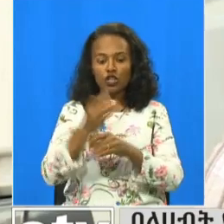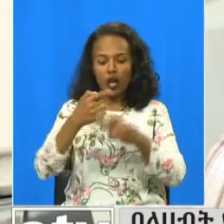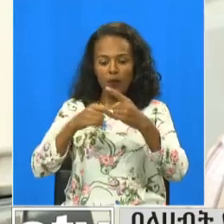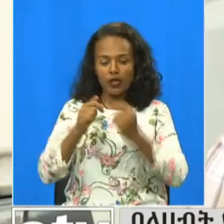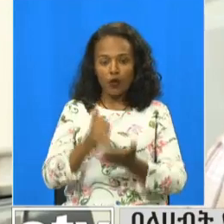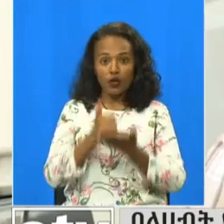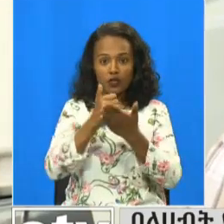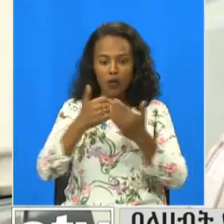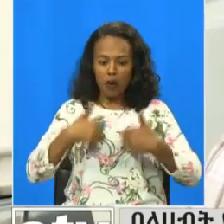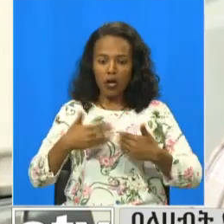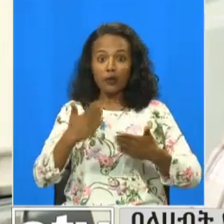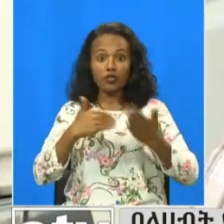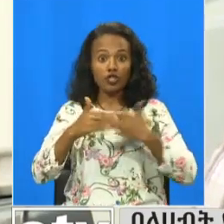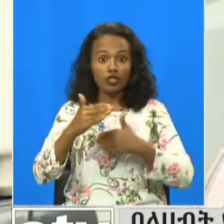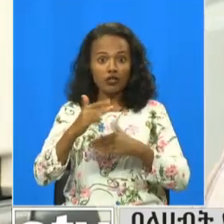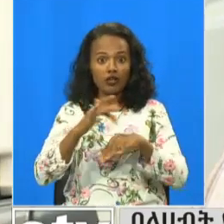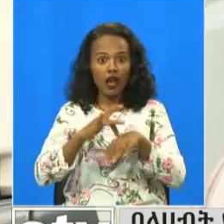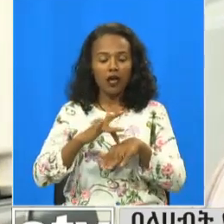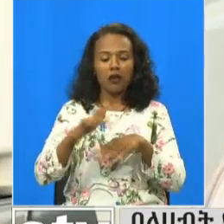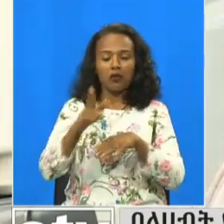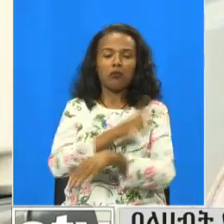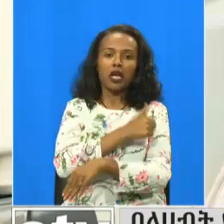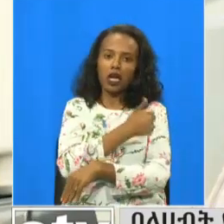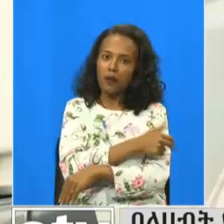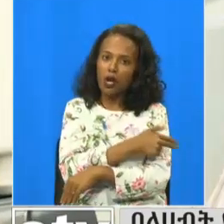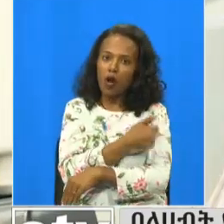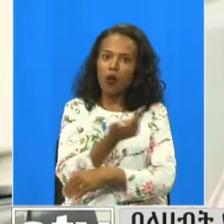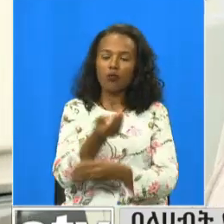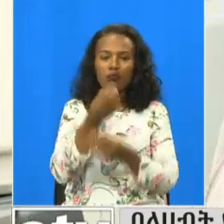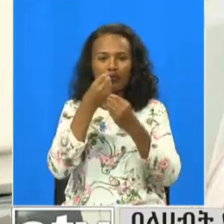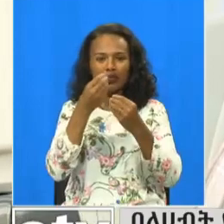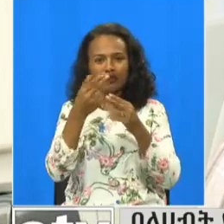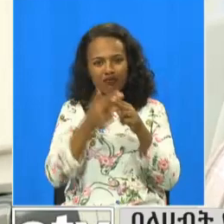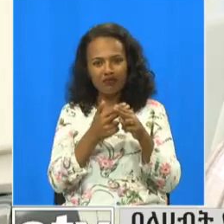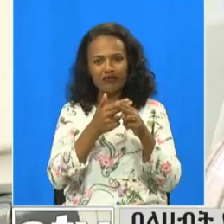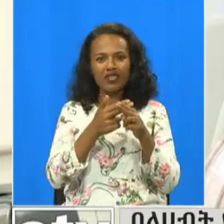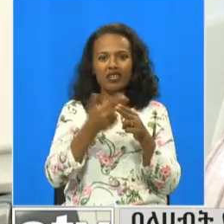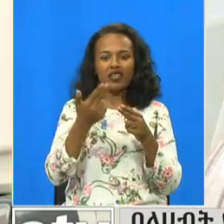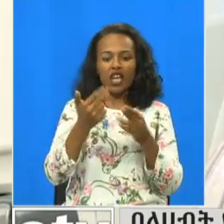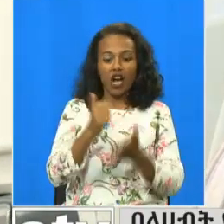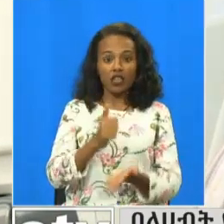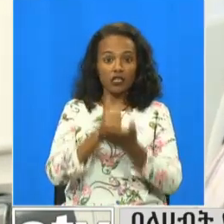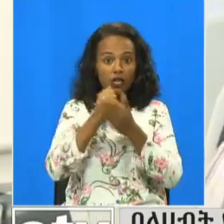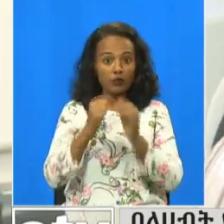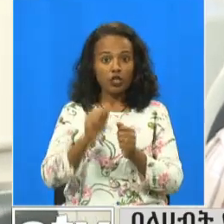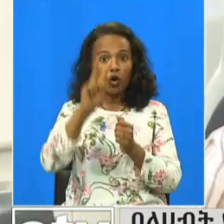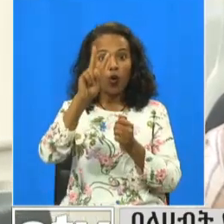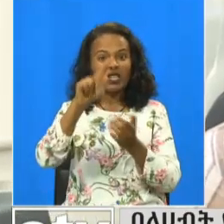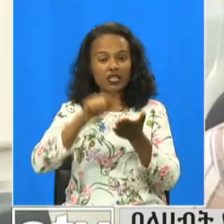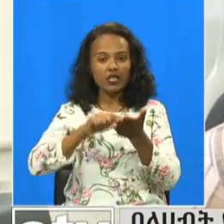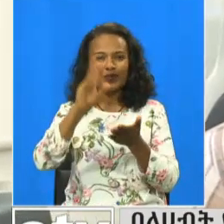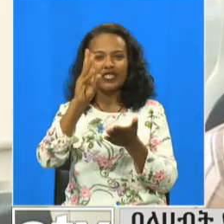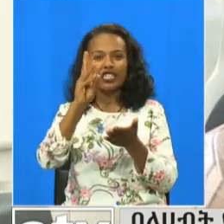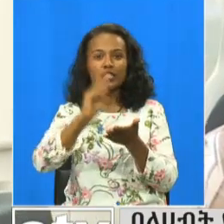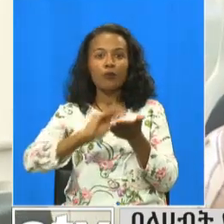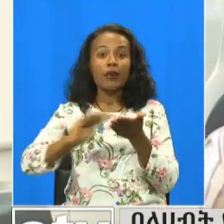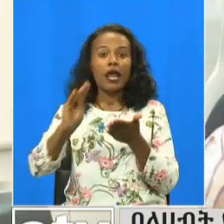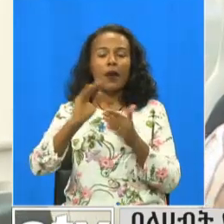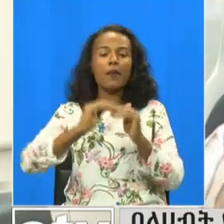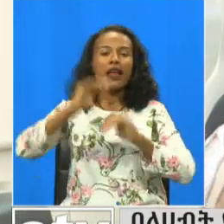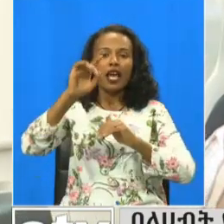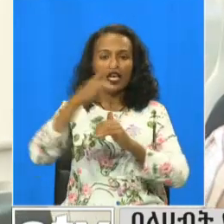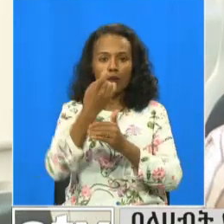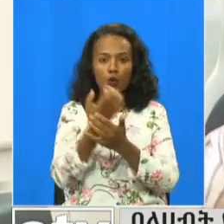ባሉብን ክፍተቶች ላይ በህክምናውም በምግብ እጥረቱም ላይ ሊያግዘን የሚችል ከ2.6 ሚሊዮን ብር በላይ የሚሆን ቁሳቁስ